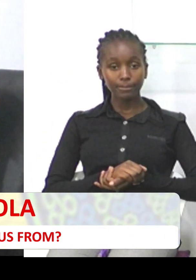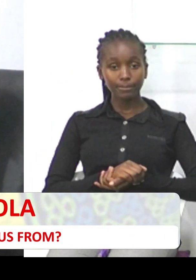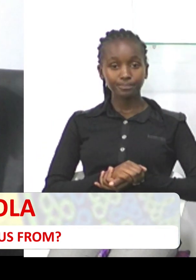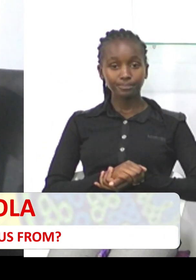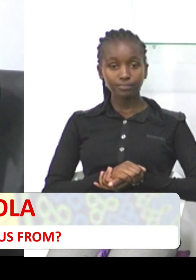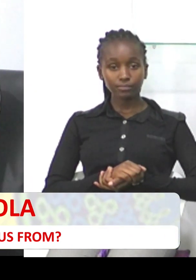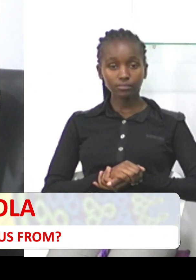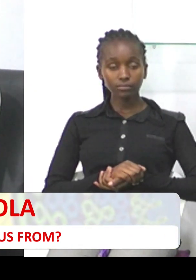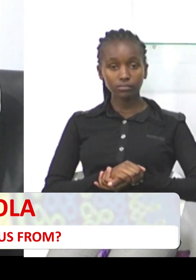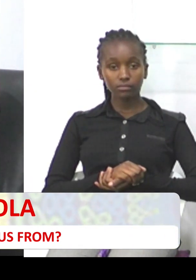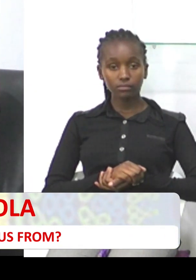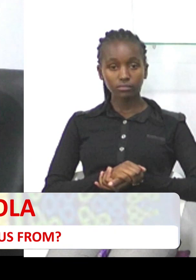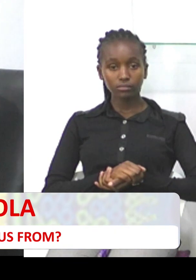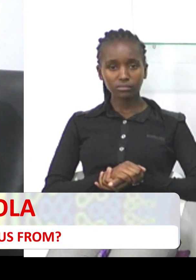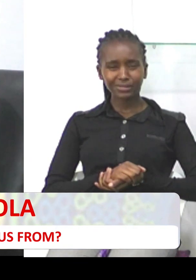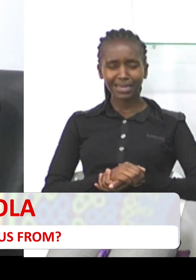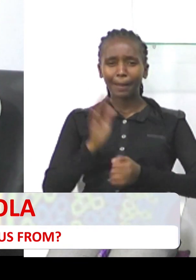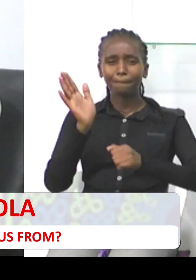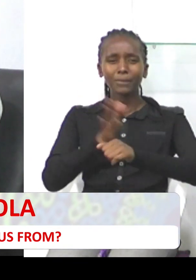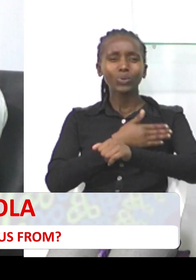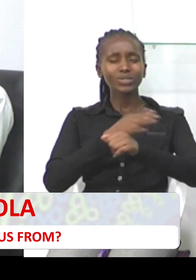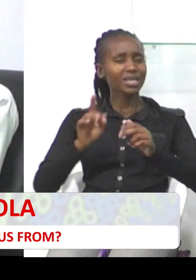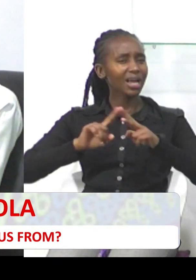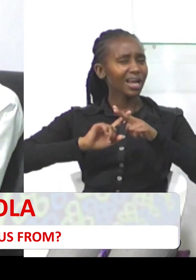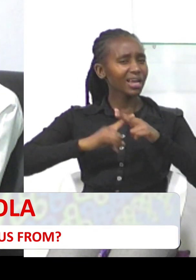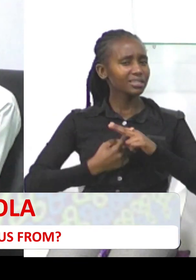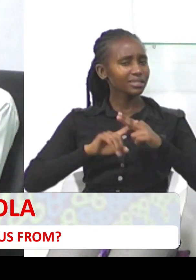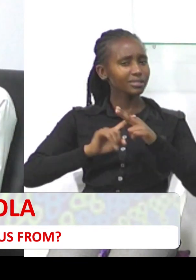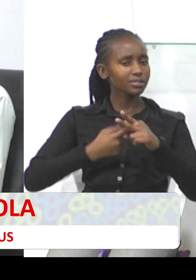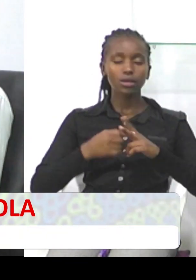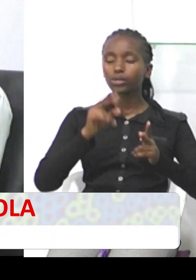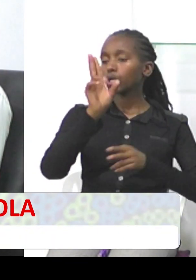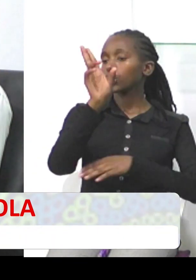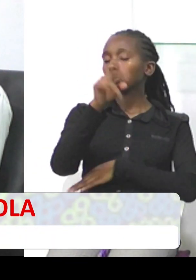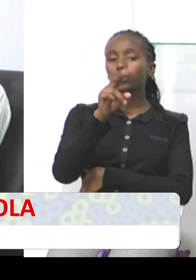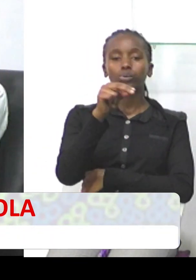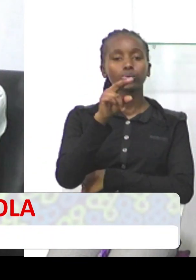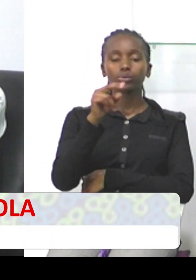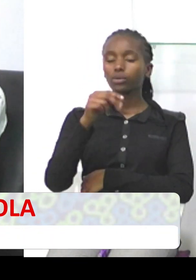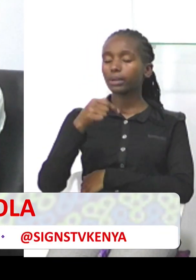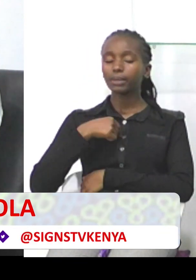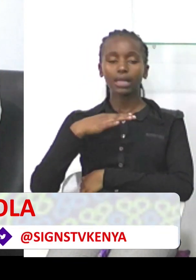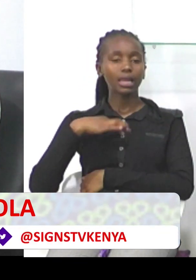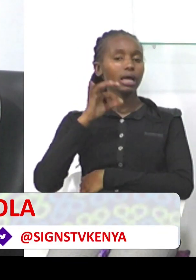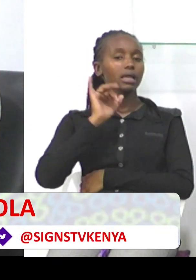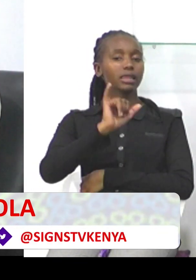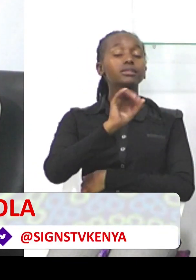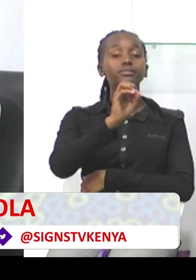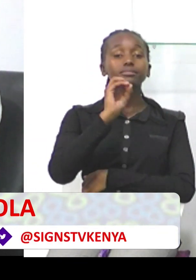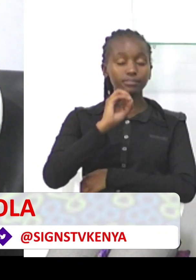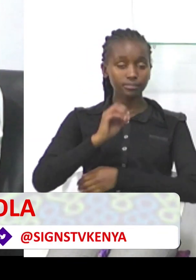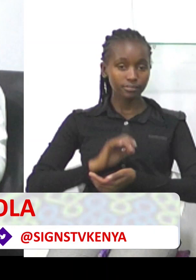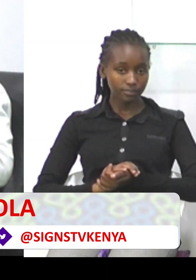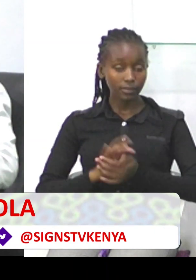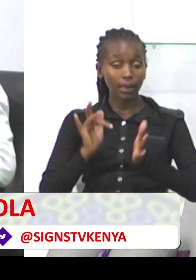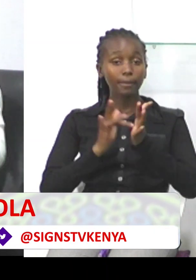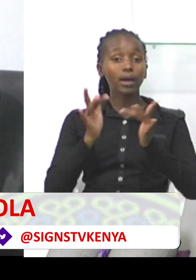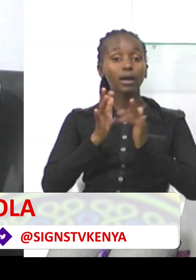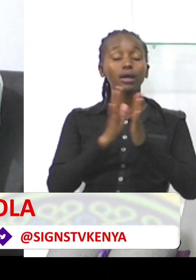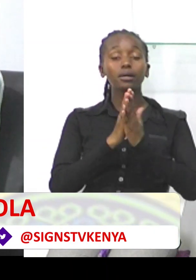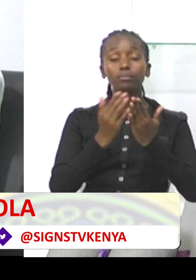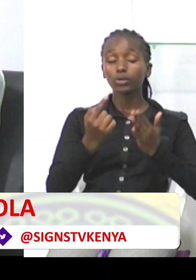in the music industry. Hata mimi kwa against. The Bible says, the gift of a